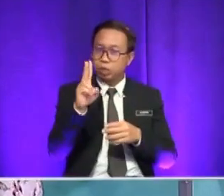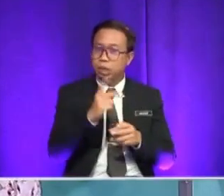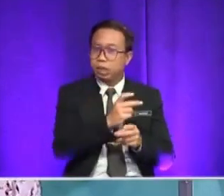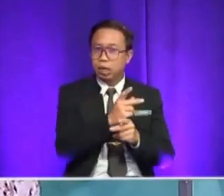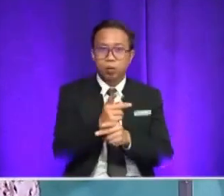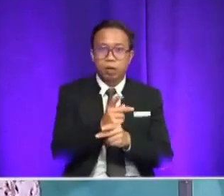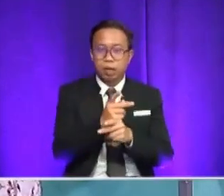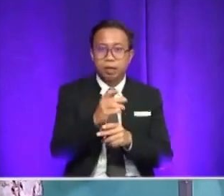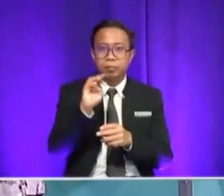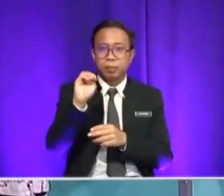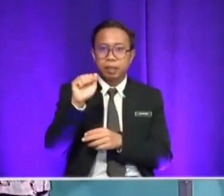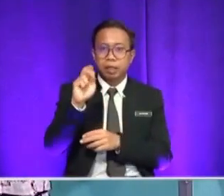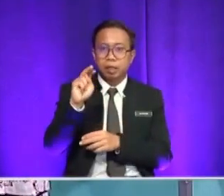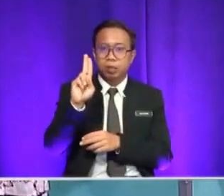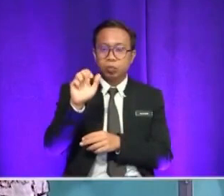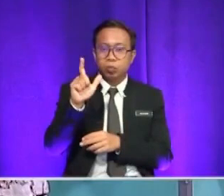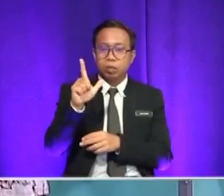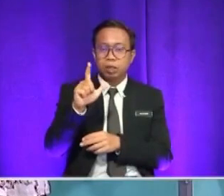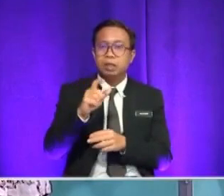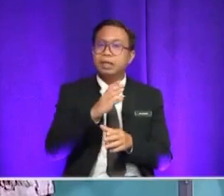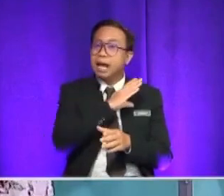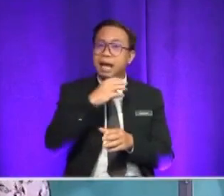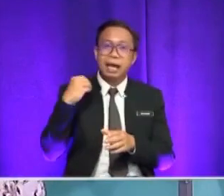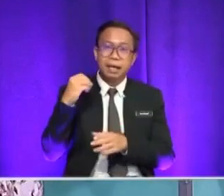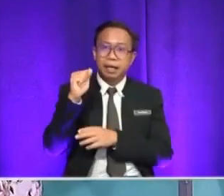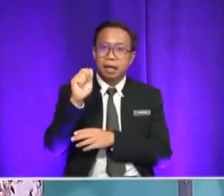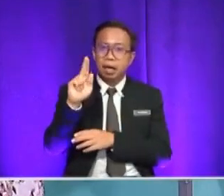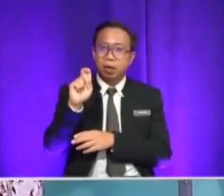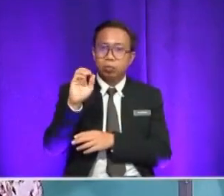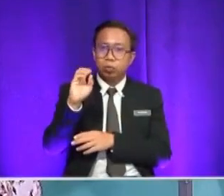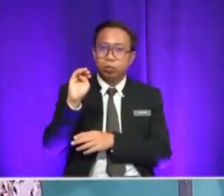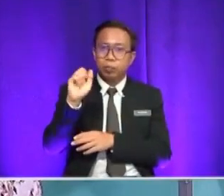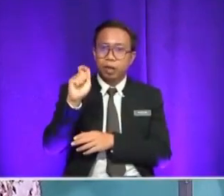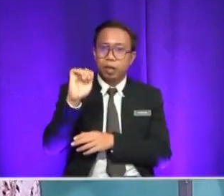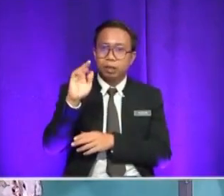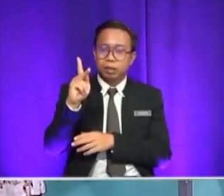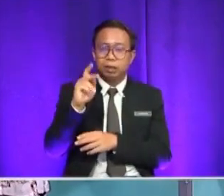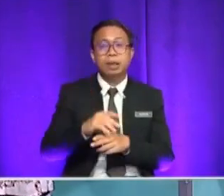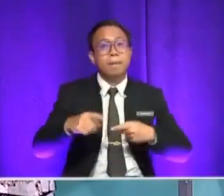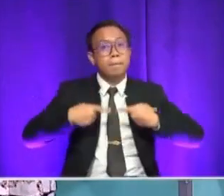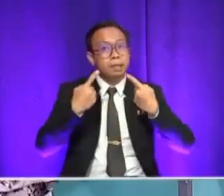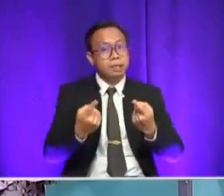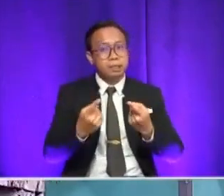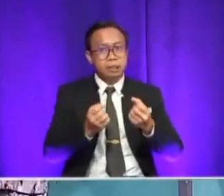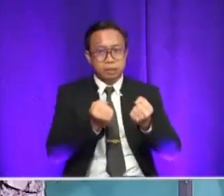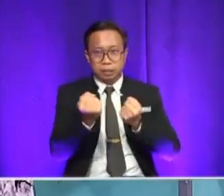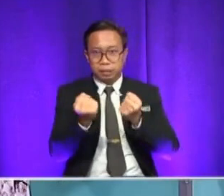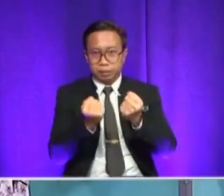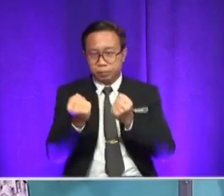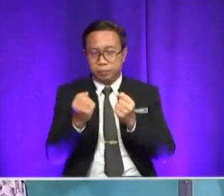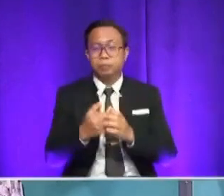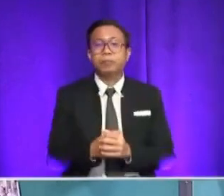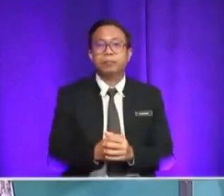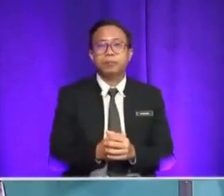manual dan juga sistem kawalan automatik. Okey. Jadi kita pergi dulu kepada sistem kawalan manual.